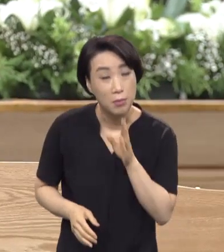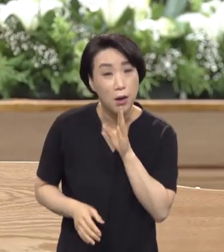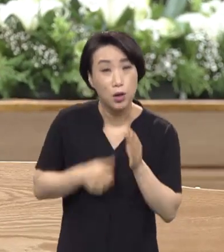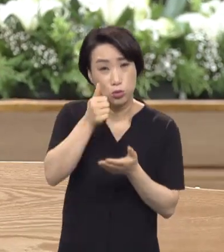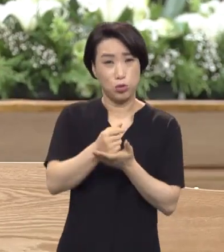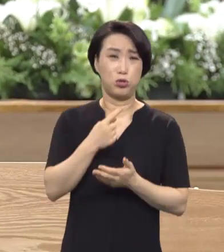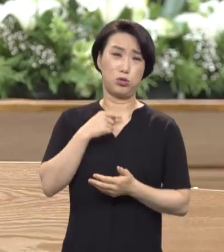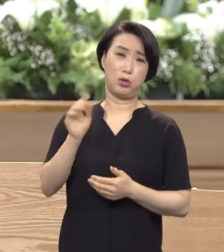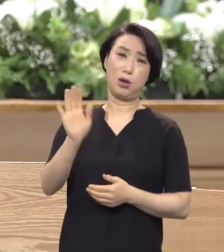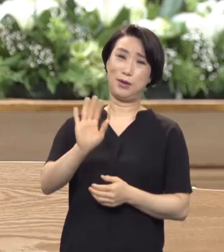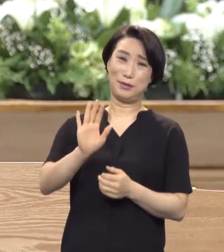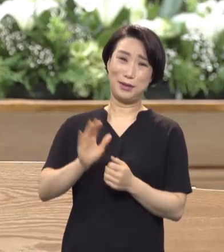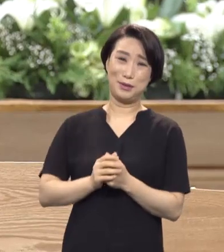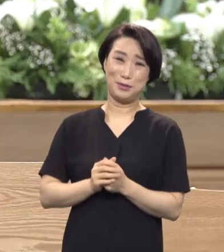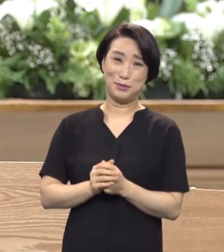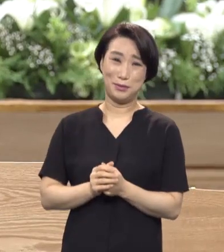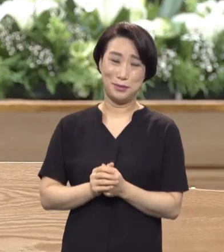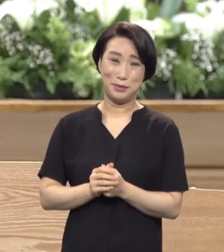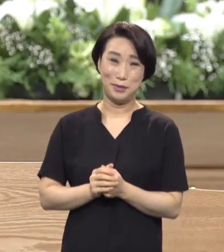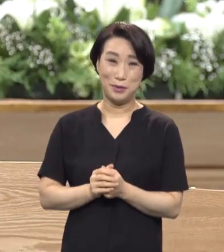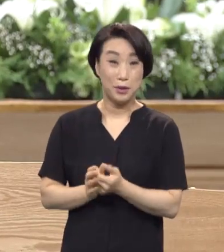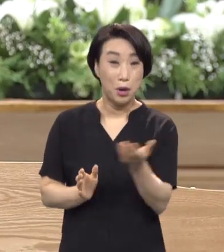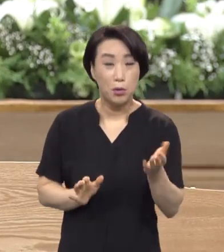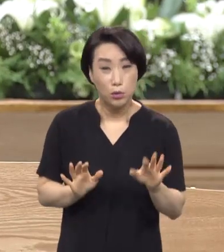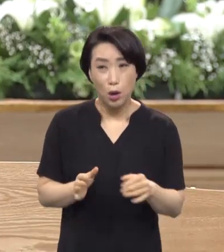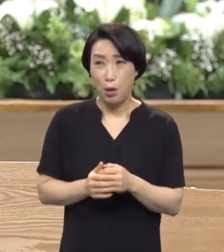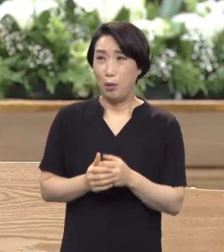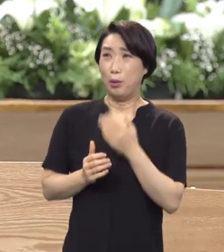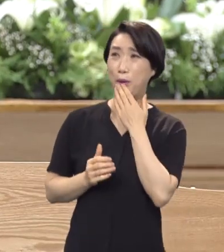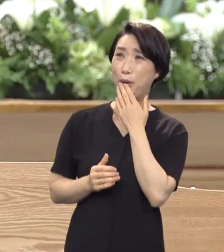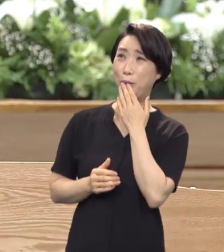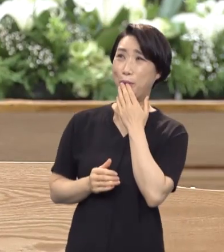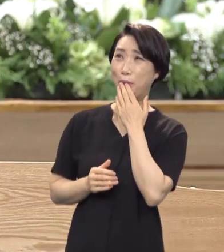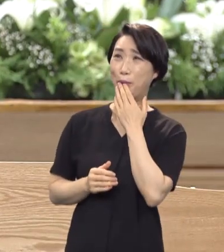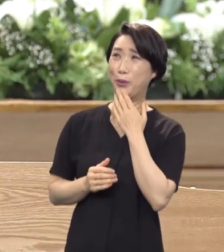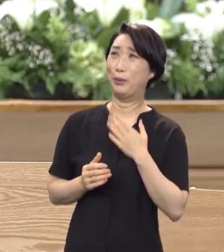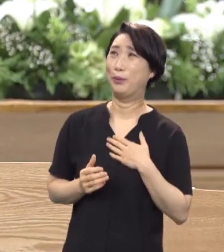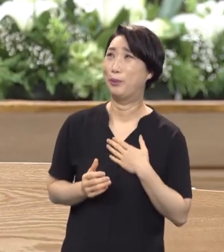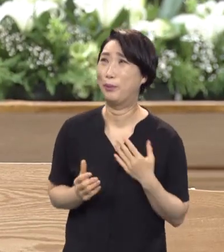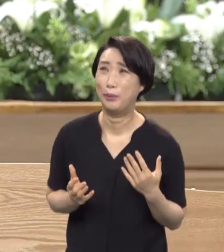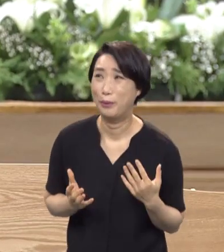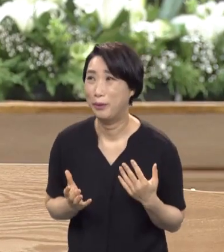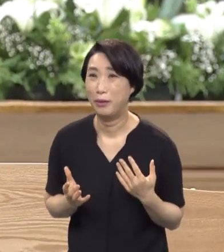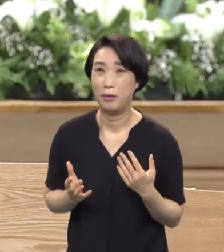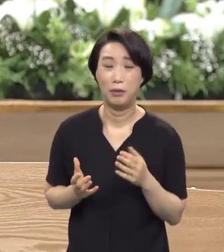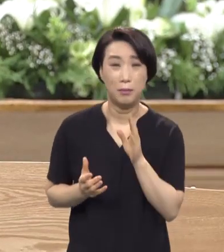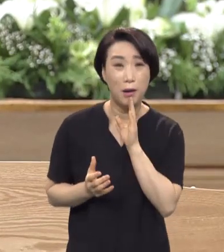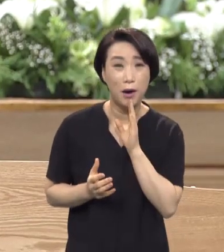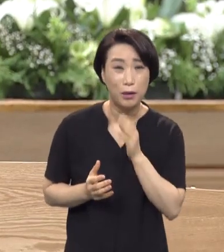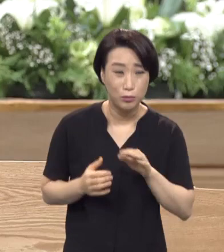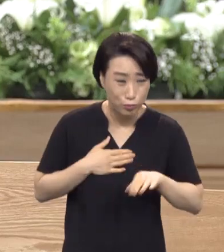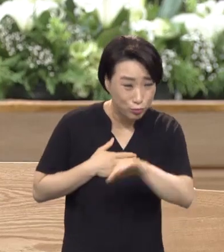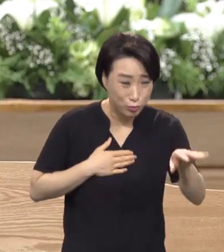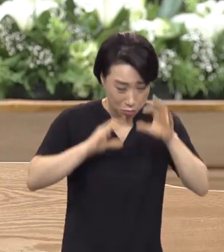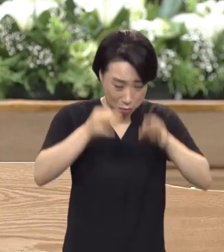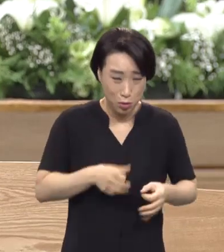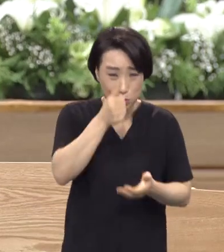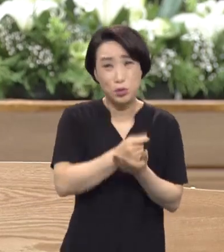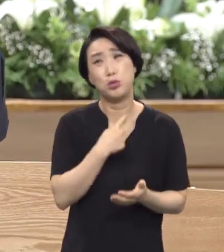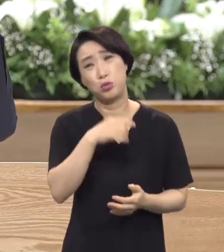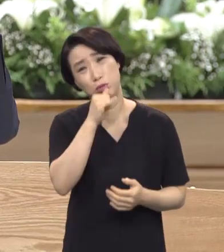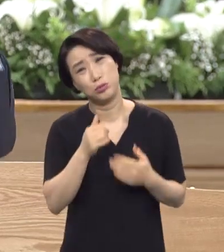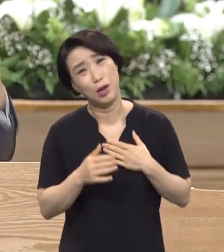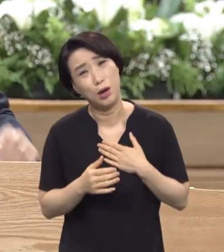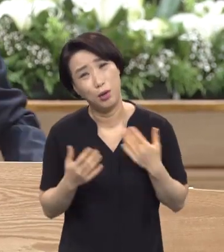짓지 아니하나니. 여기서 심박성이 생기는 거예요. 여기서. 근데 죄를 짓는다? 그럼